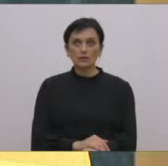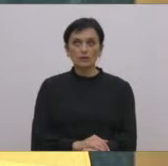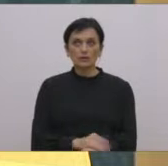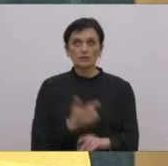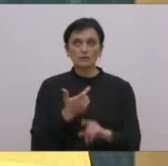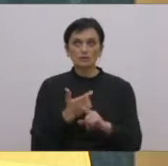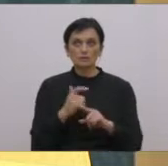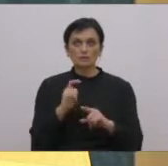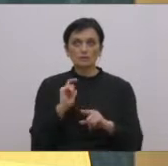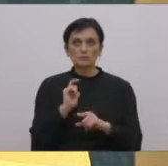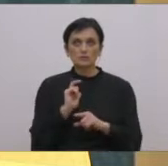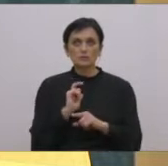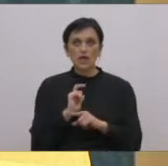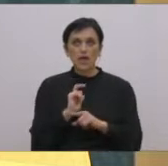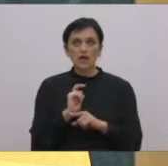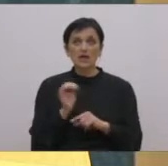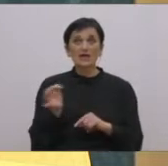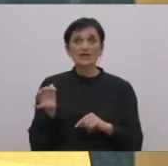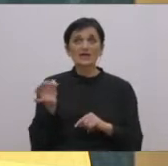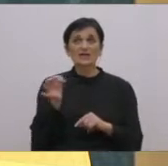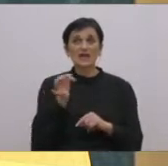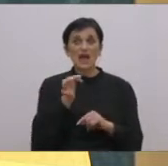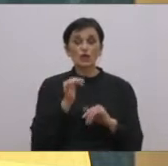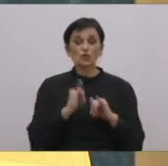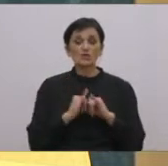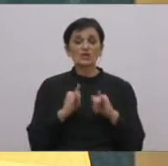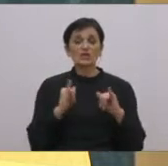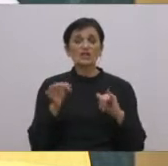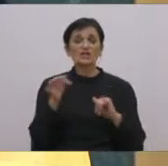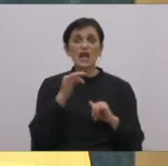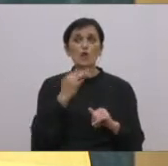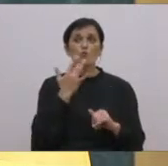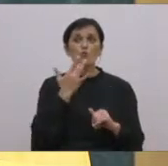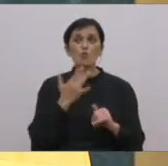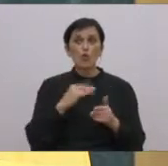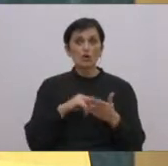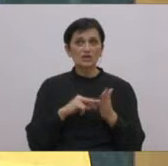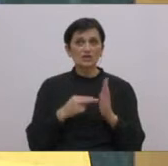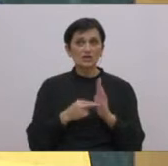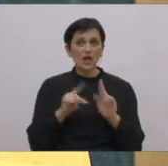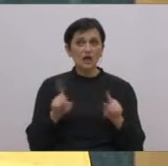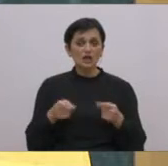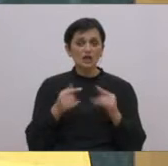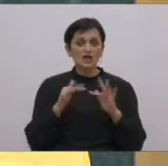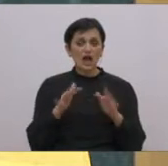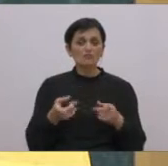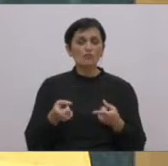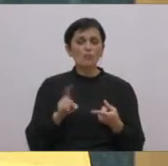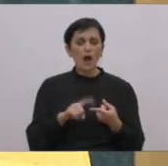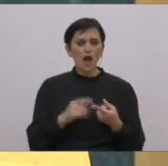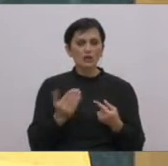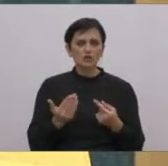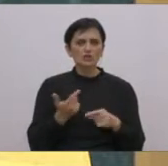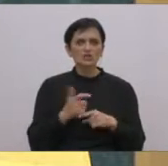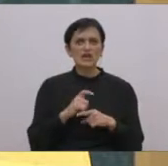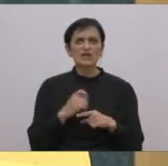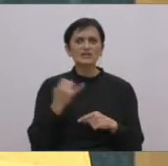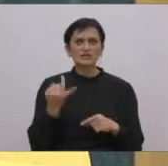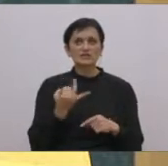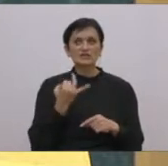Ძალიან რეგიონული განვითარების, რეგიონული პოლიტიკის დაგეგმვისა და განხორციელების ფარგლებში აქაც ძალიან